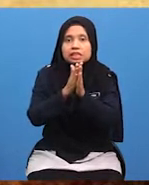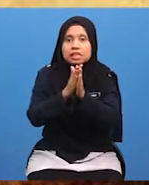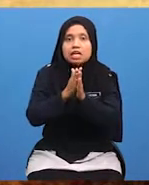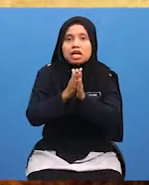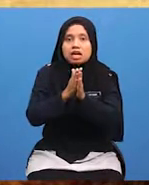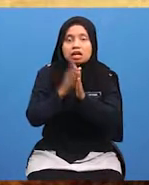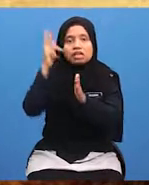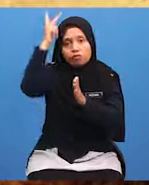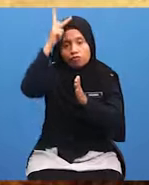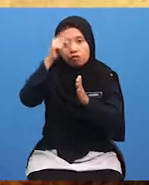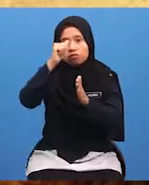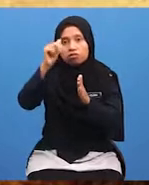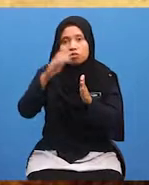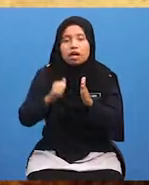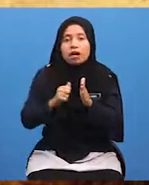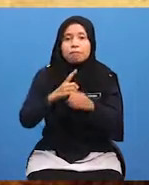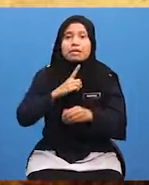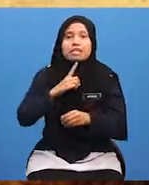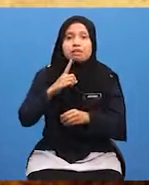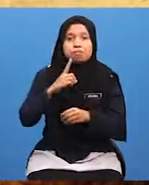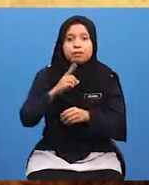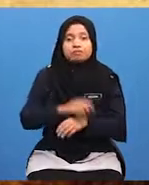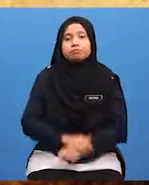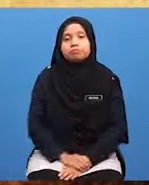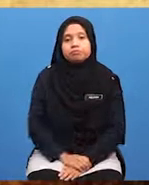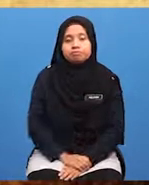beriman, bertakwa dan beramal soleh.